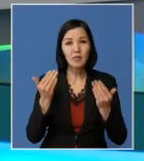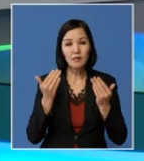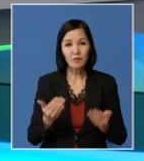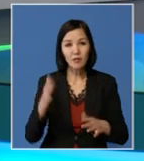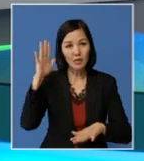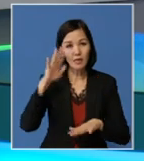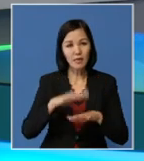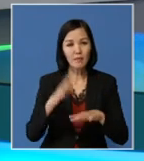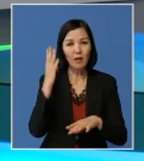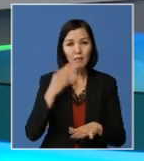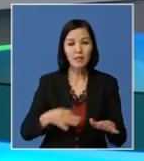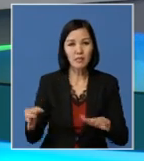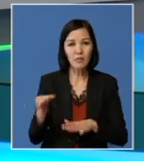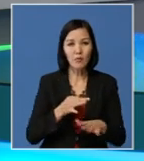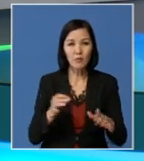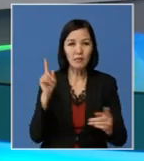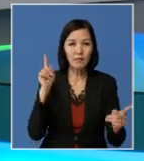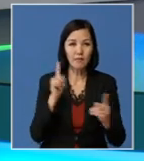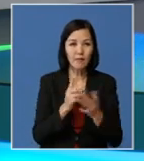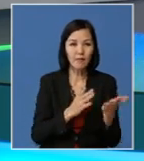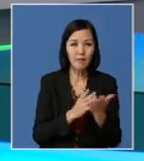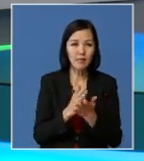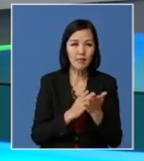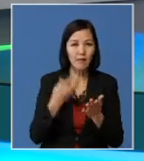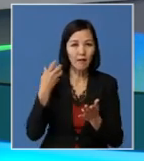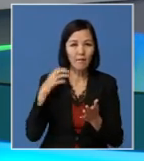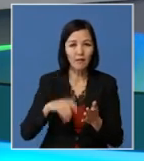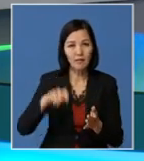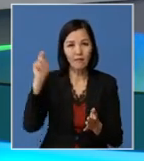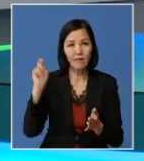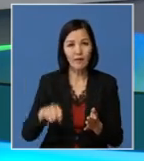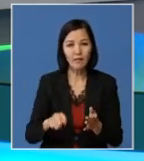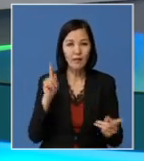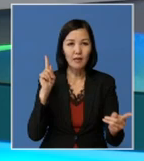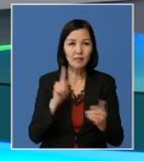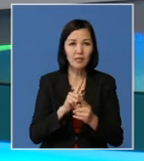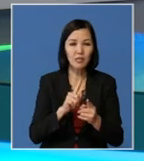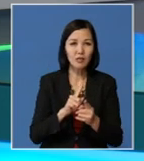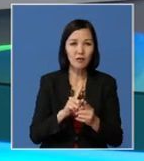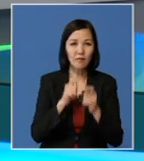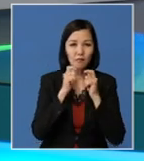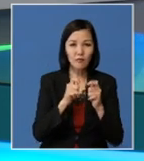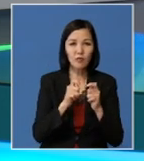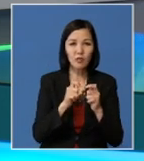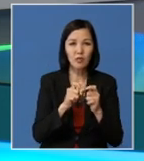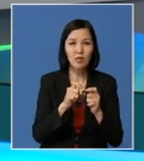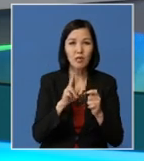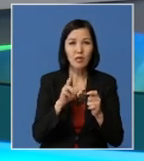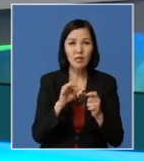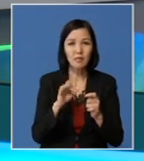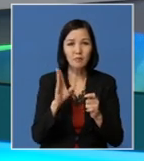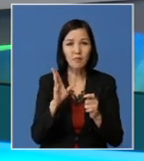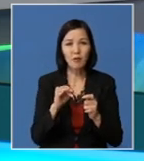И сегодня же аким Алматинской области принял ветеранов афганской войны. В ходе встречи глава региона вручил фронтовику Казбеку